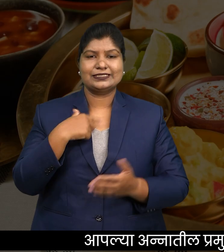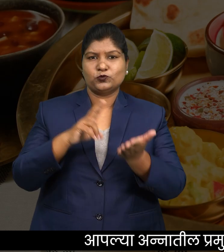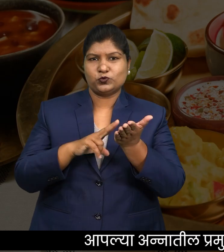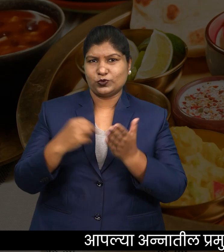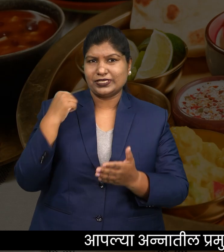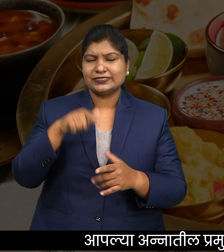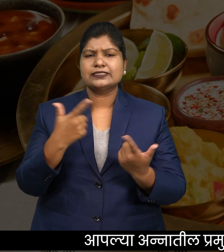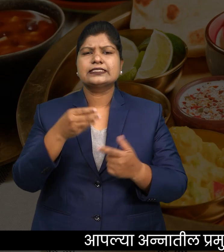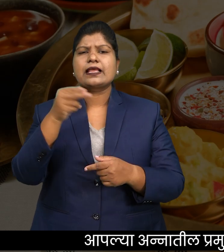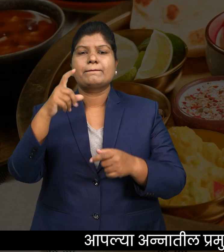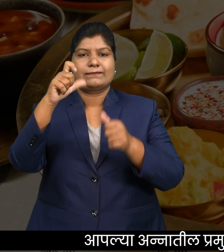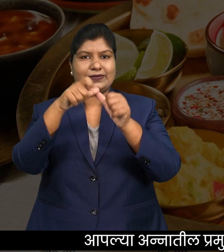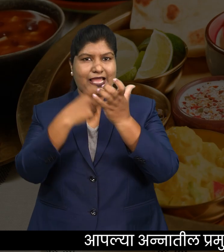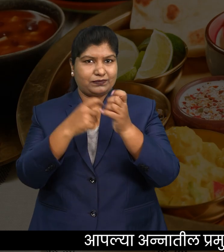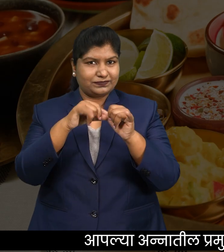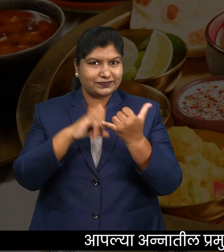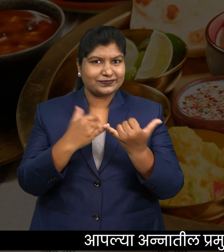प्रमुख पोषक घटक म्हणजे